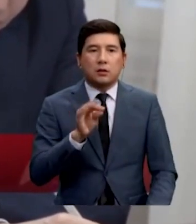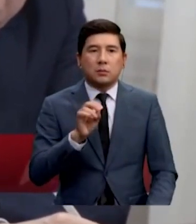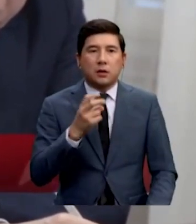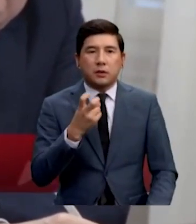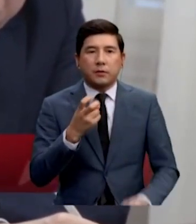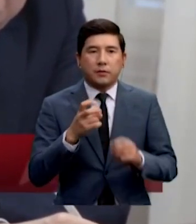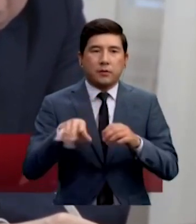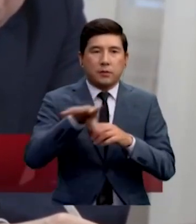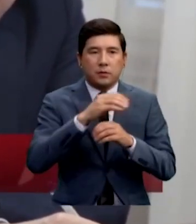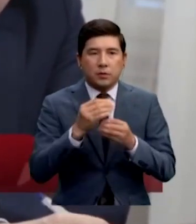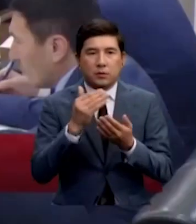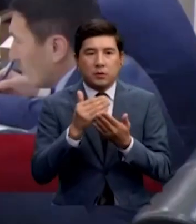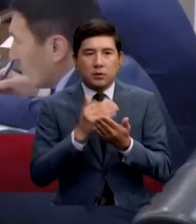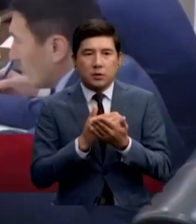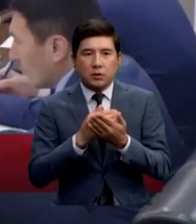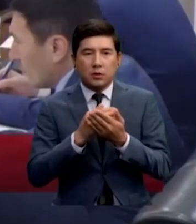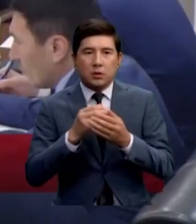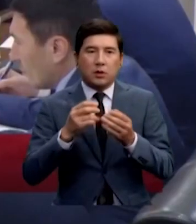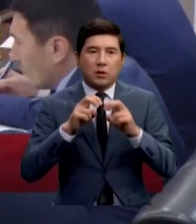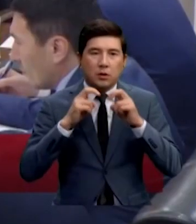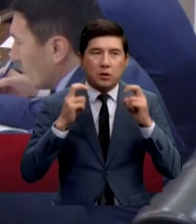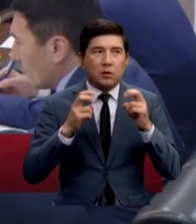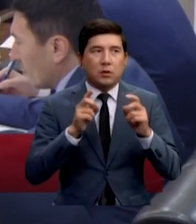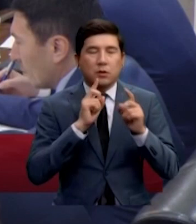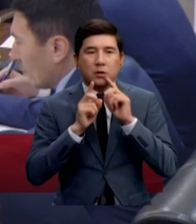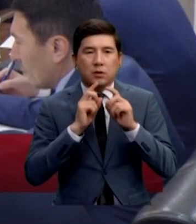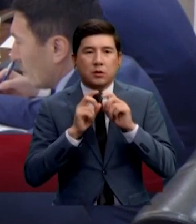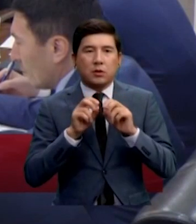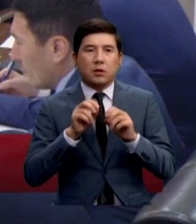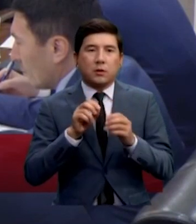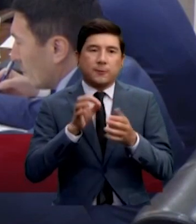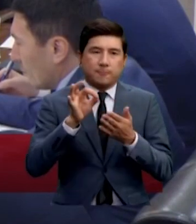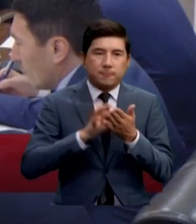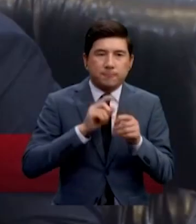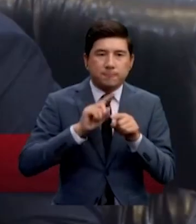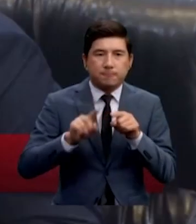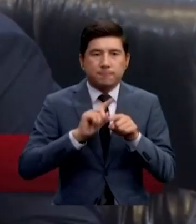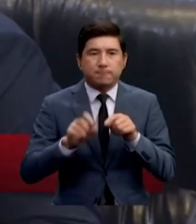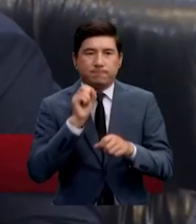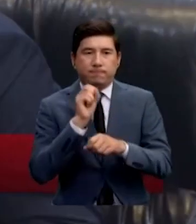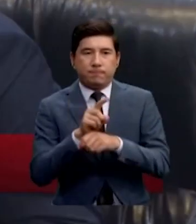ескертуді елемесе, заң аясында нысандарды мемлекетке қайтару мәселесін жедел пысықтауды тапсырды.